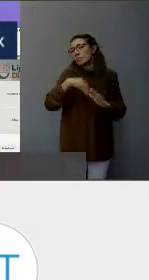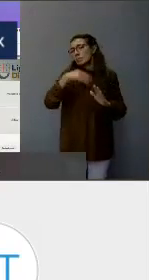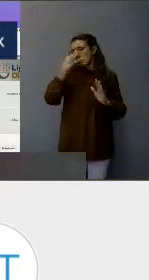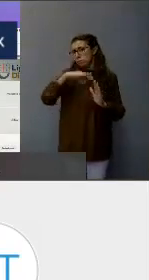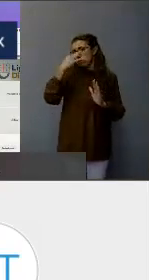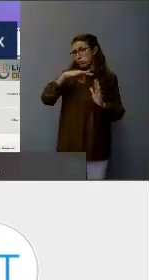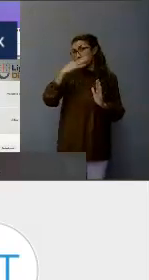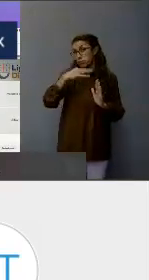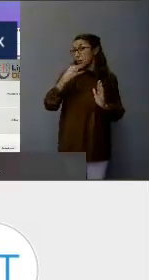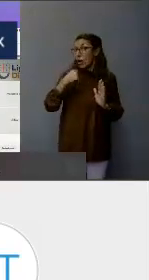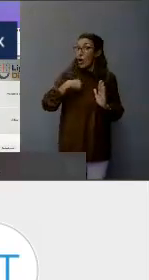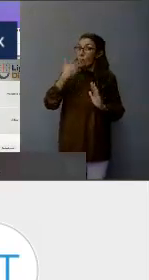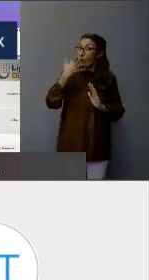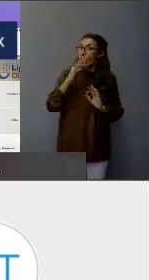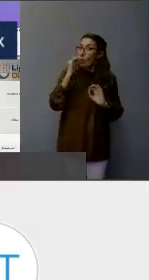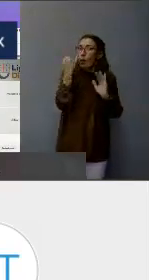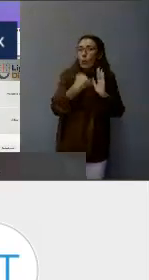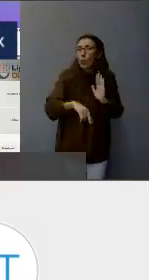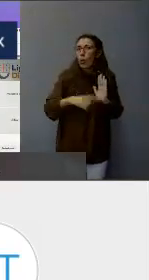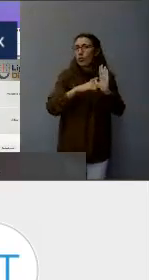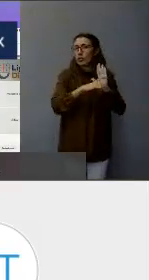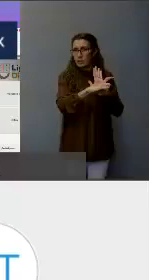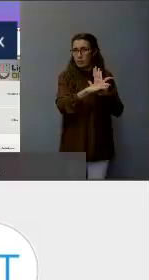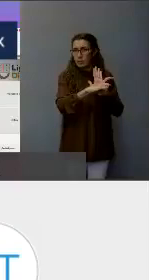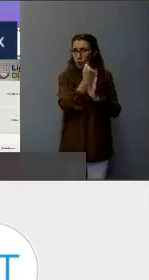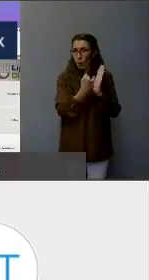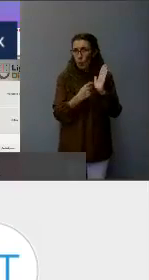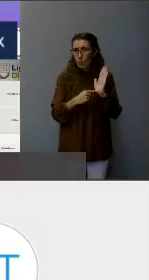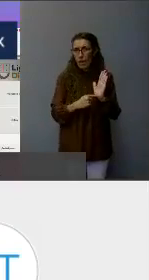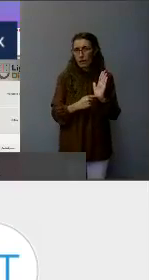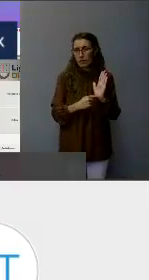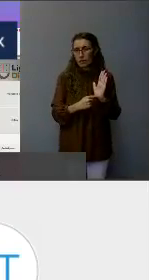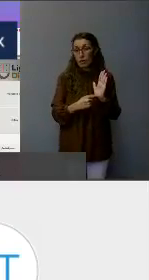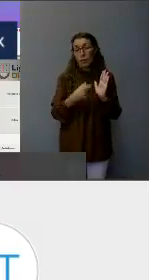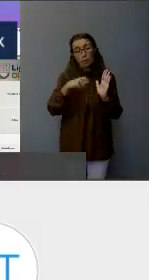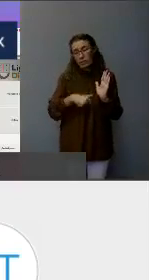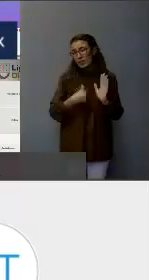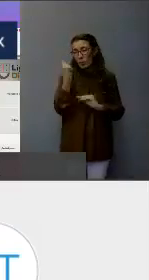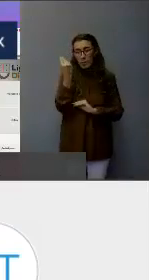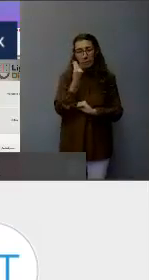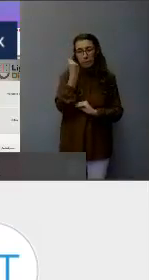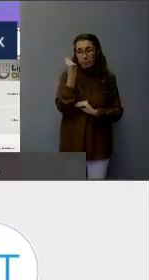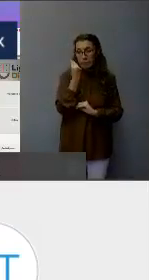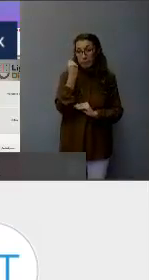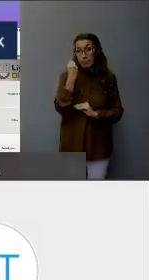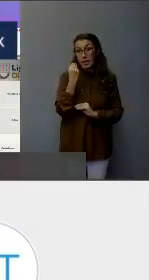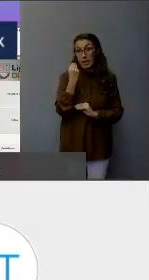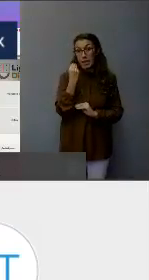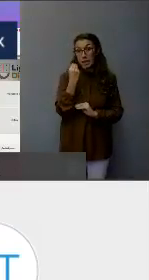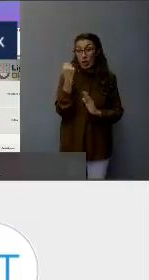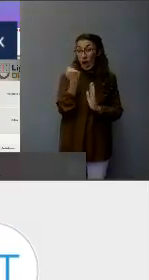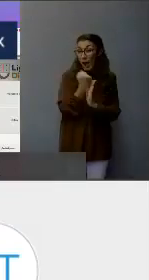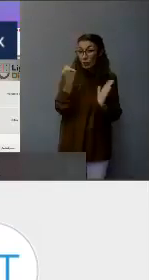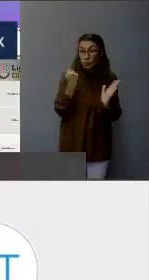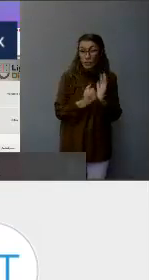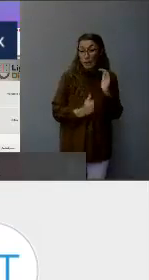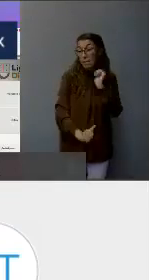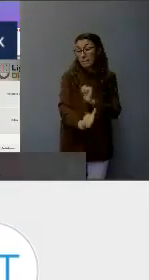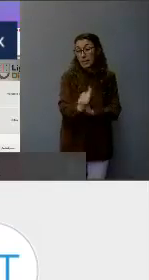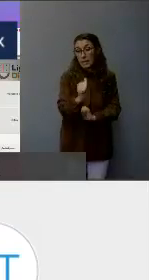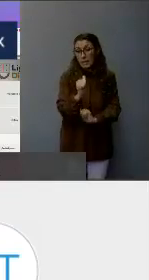del documento in quanto ritengo che prima belle autorizzazioni che